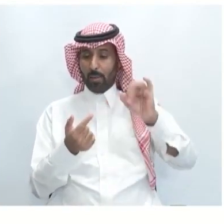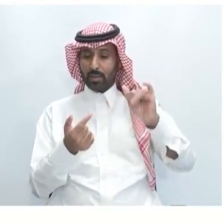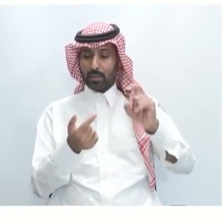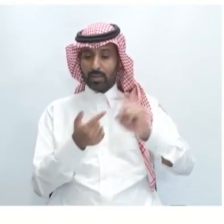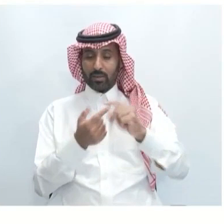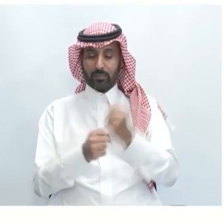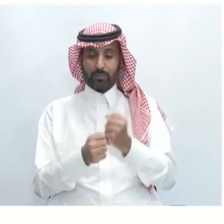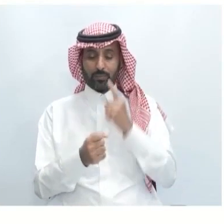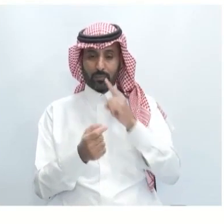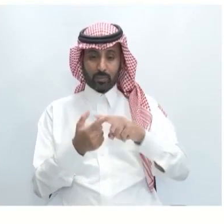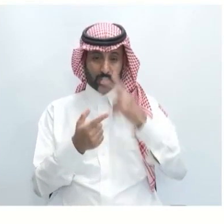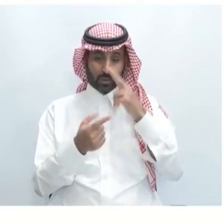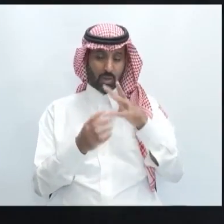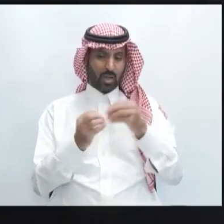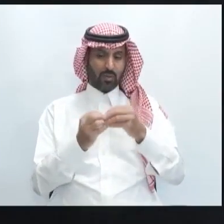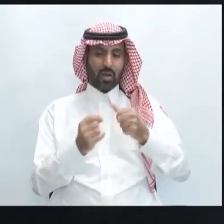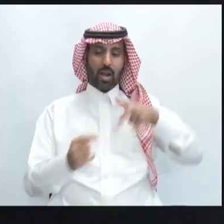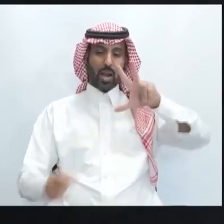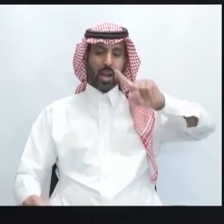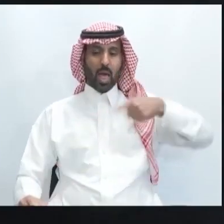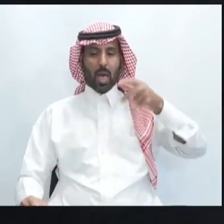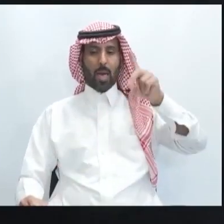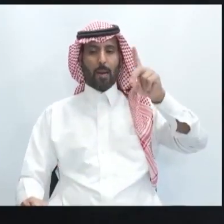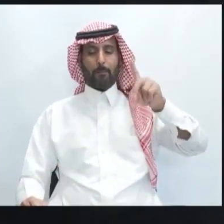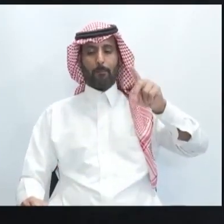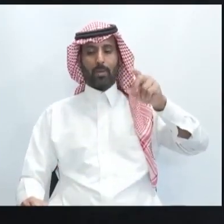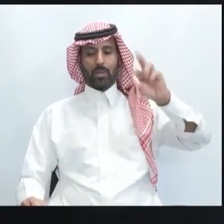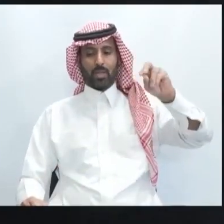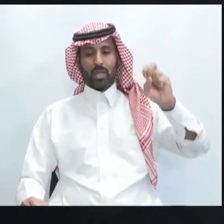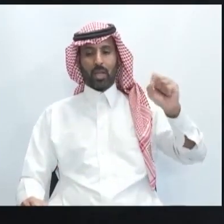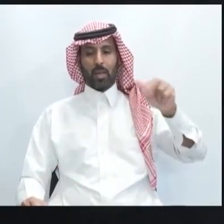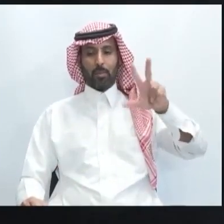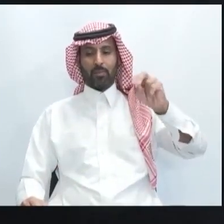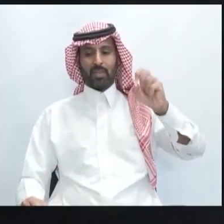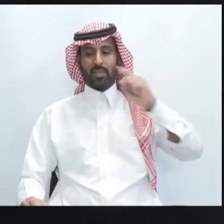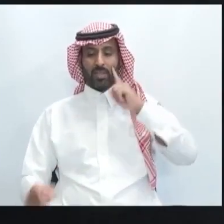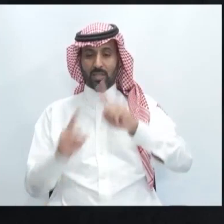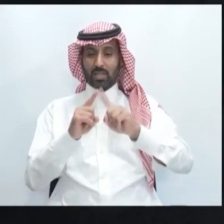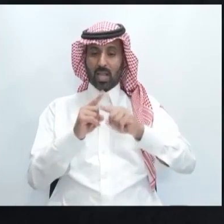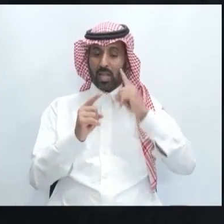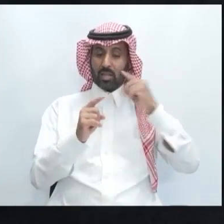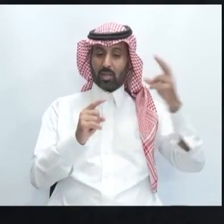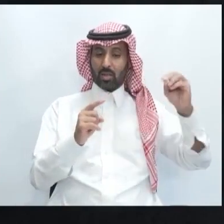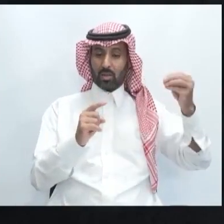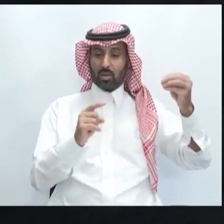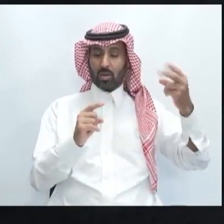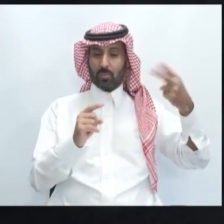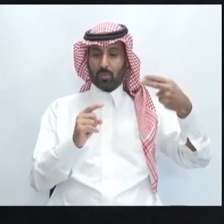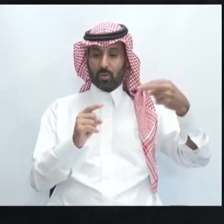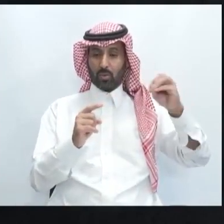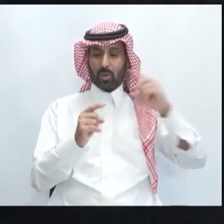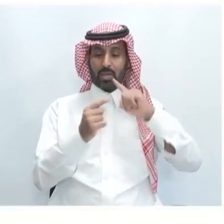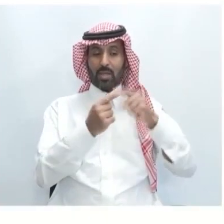الوظيفيه اذا الان لنعرف الرابطه الببتيديه عباره عن ماذا التقاء بين الحمض الكربوكسيلي والامين